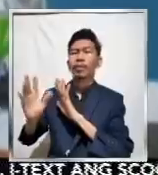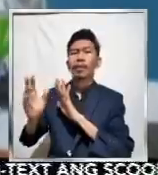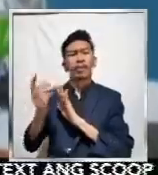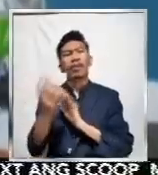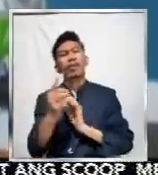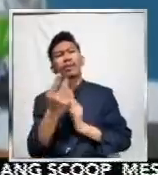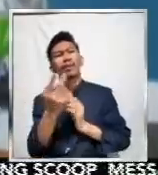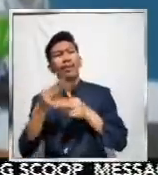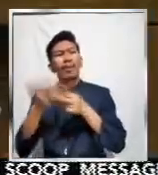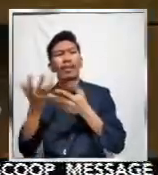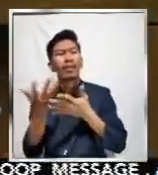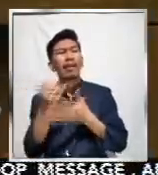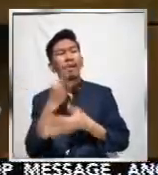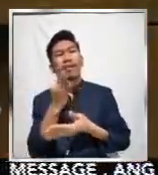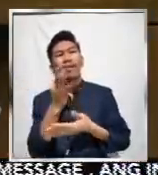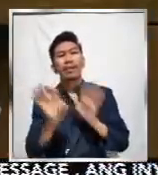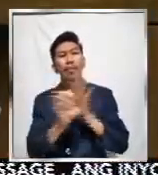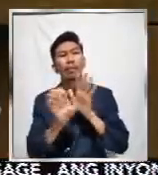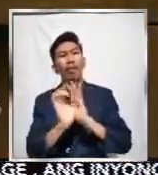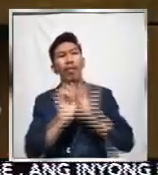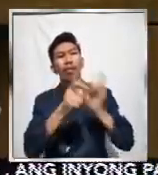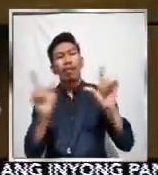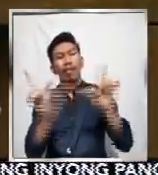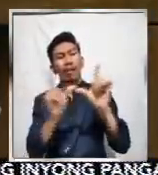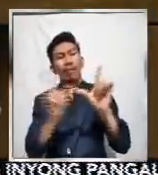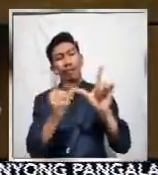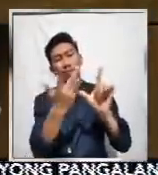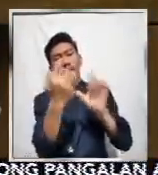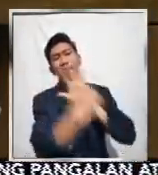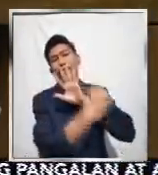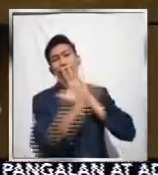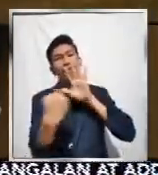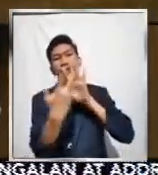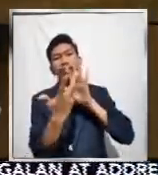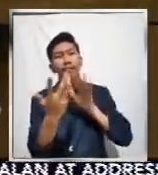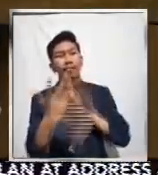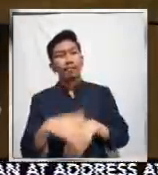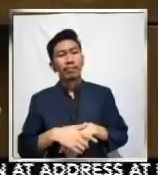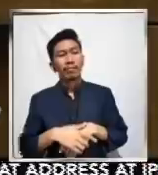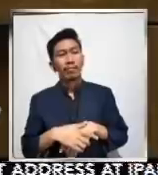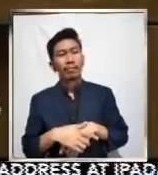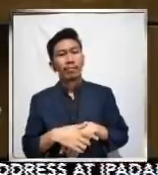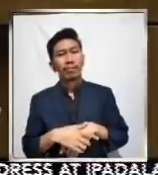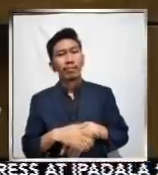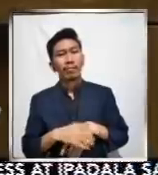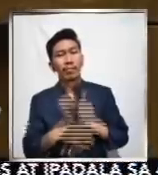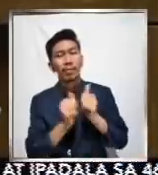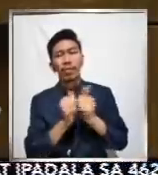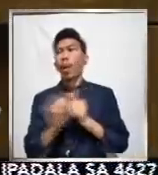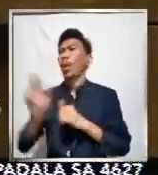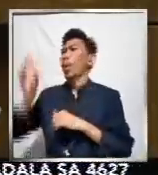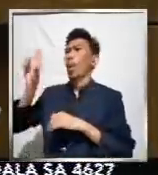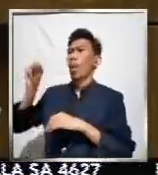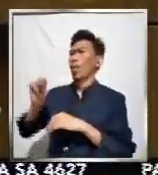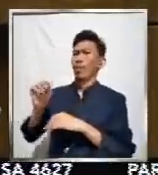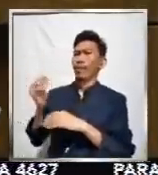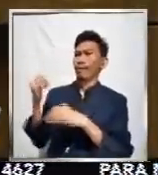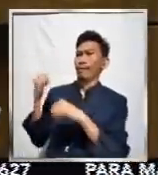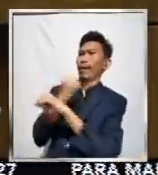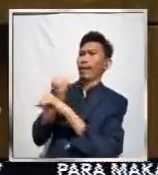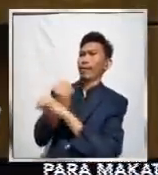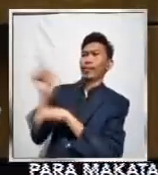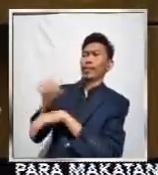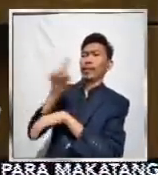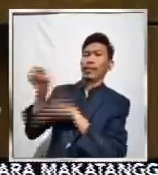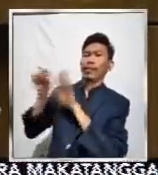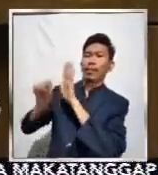kami. Ganon ho yun. No, Your Honor. Hindi po namin kayo babanatan. Sasabihin lang po natin kung ano ang